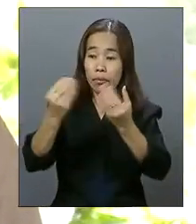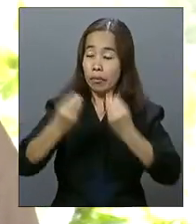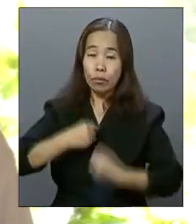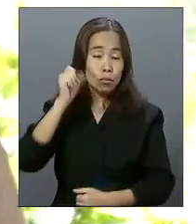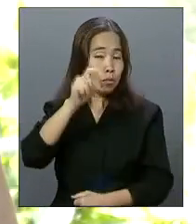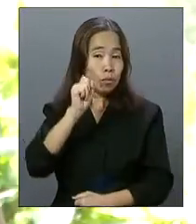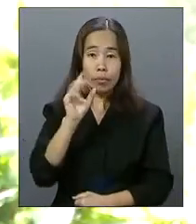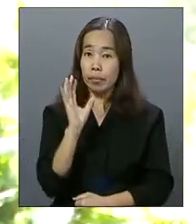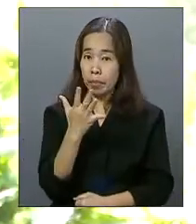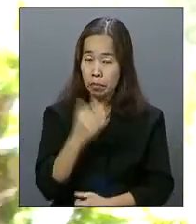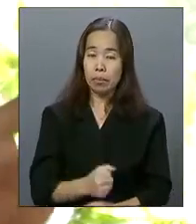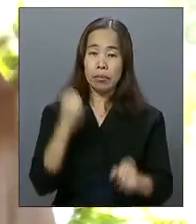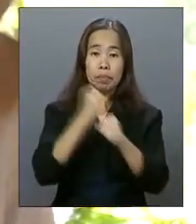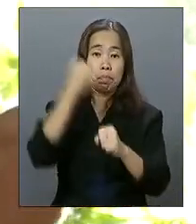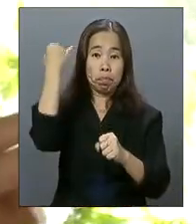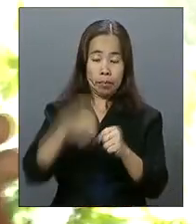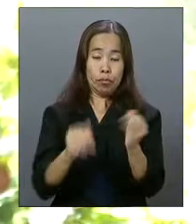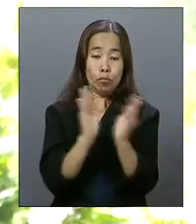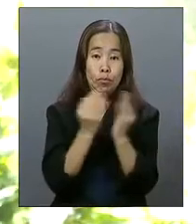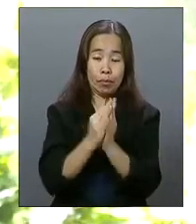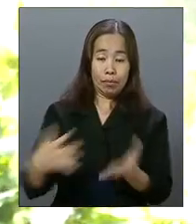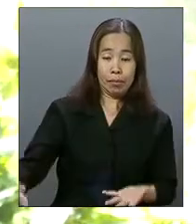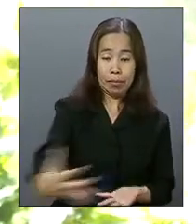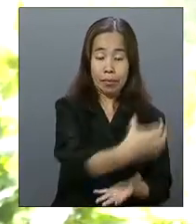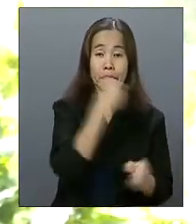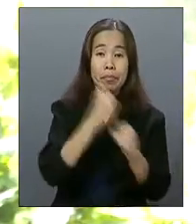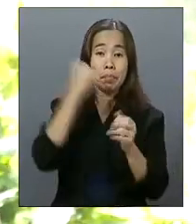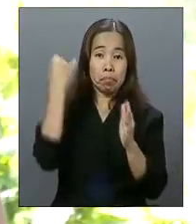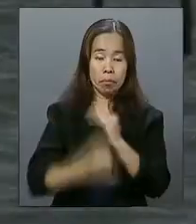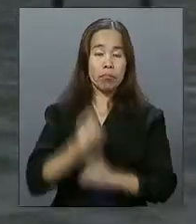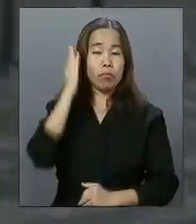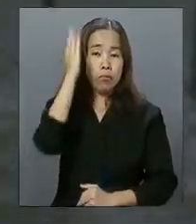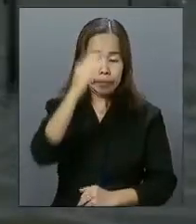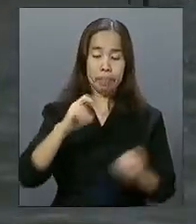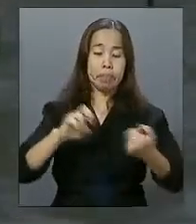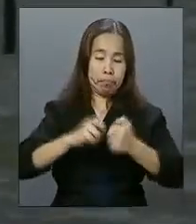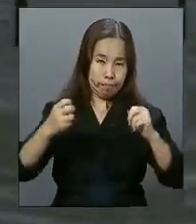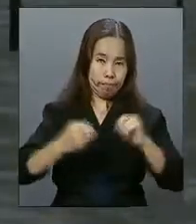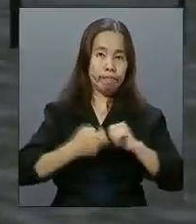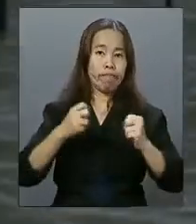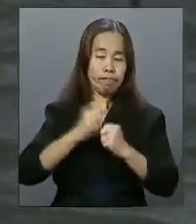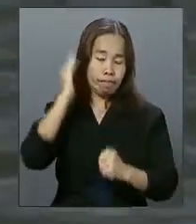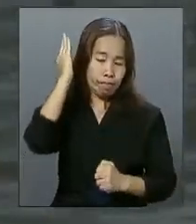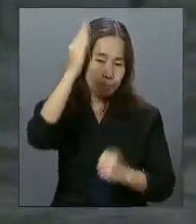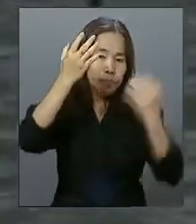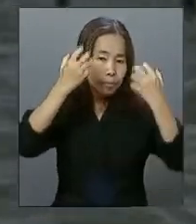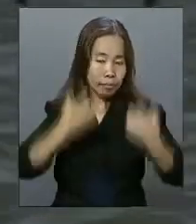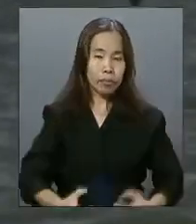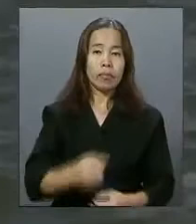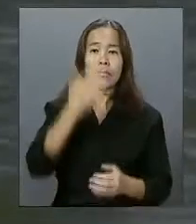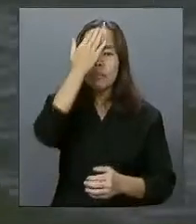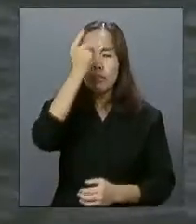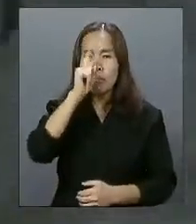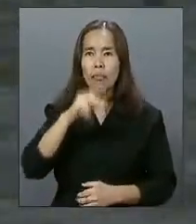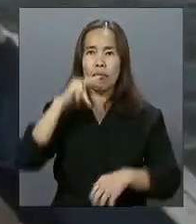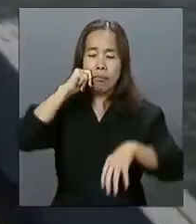สร้างคอกหอยผิดกฎหมายในพื้นที่อ่าวบ้านดอนอาจทำให้ปัญหาบานปลายเกิดความรุนแรงขึ้นได้โดยเฉพาะในอ่าวบ้านดอนน